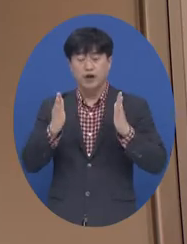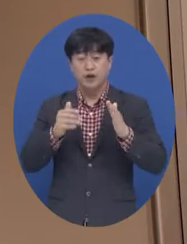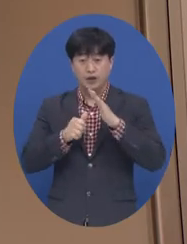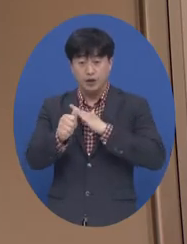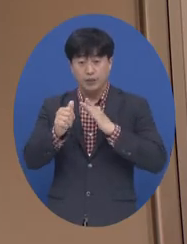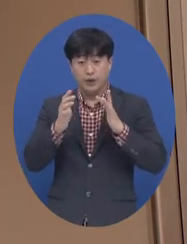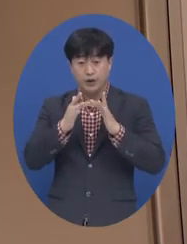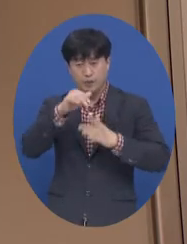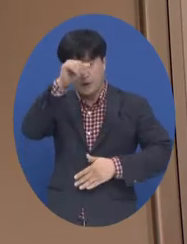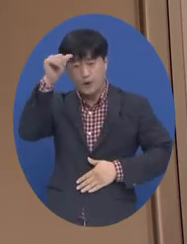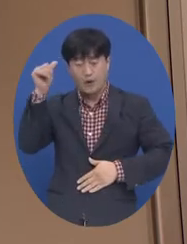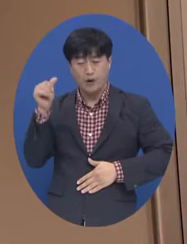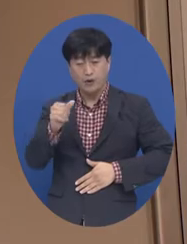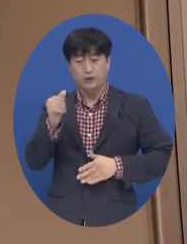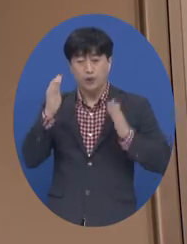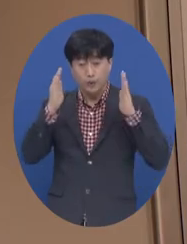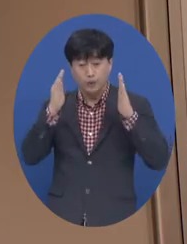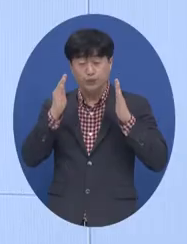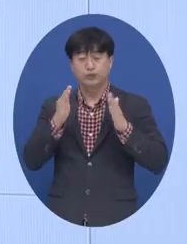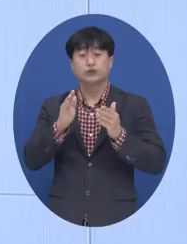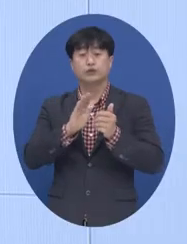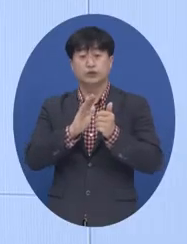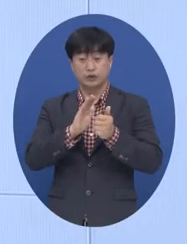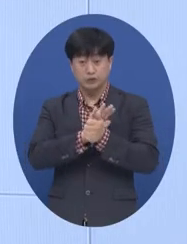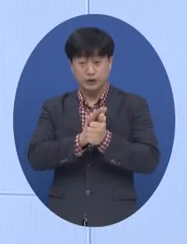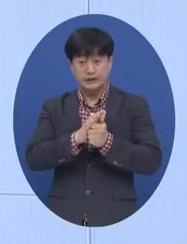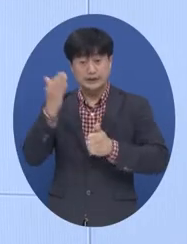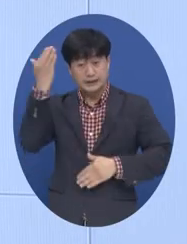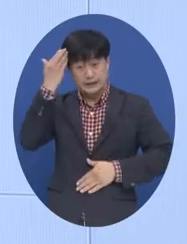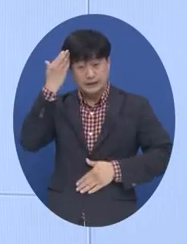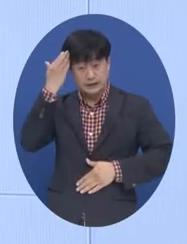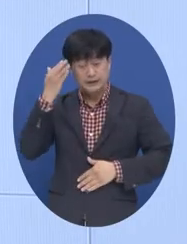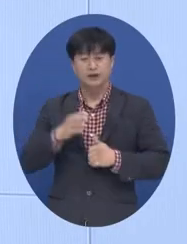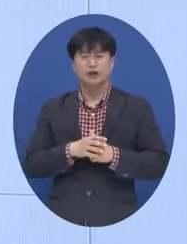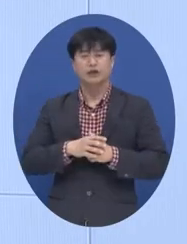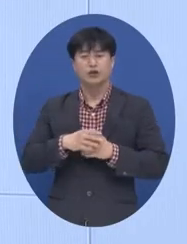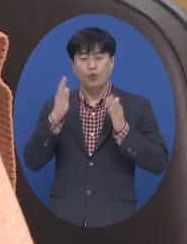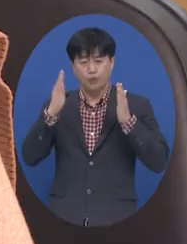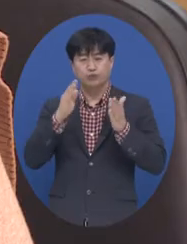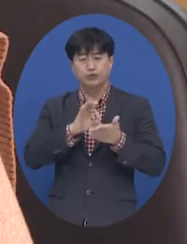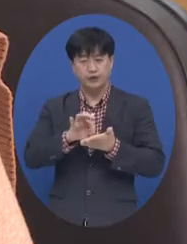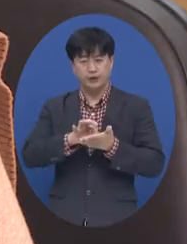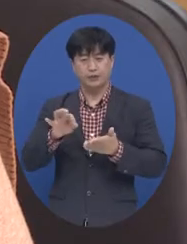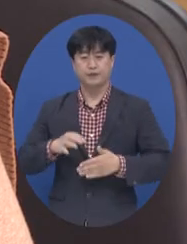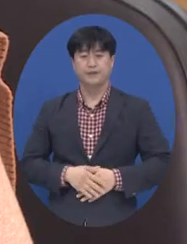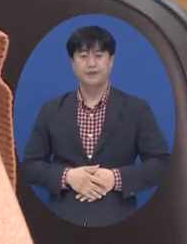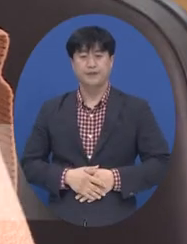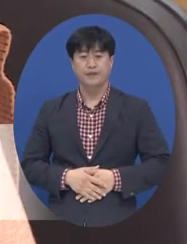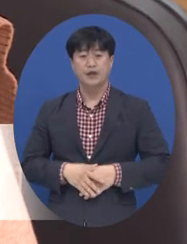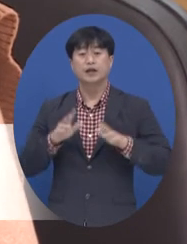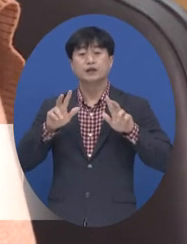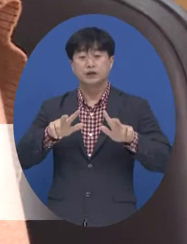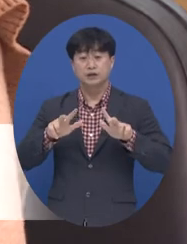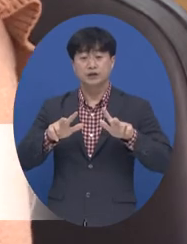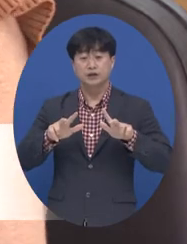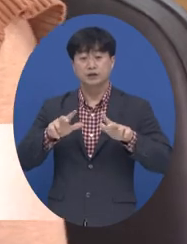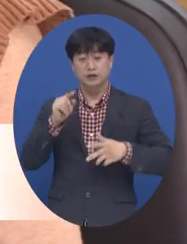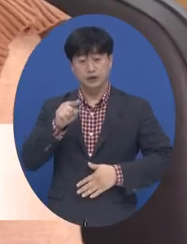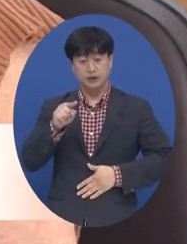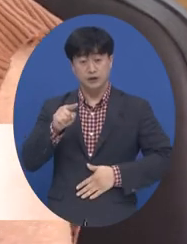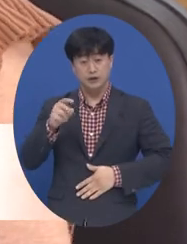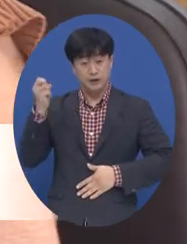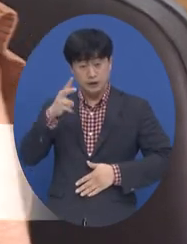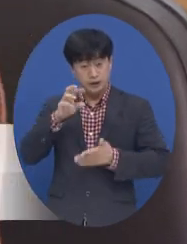경기도 대표 온라인 평생학습 서비스 지식 사이트 콘텐츠가 수업 재료가 됩니다 자 지금 인제